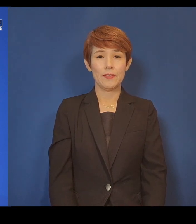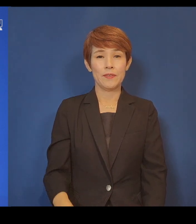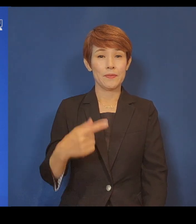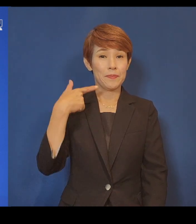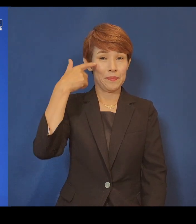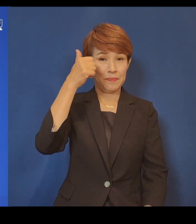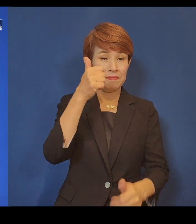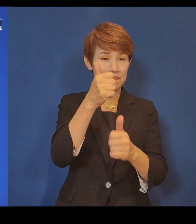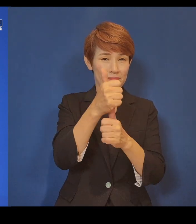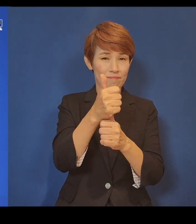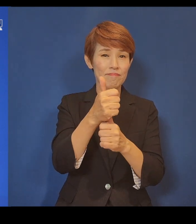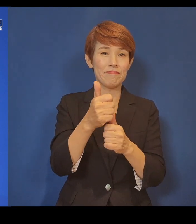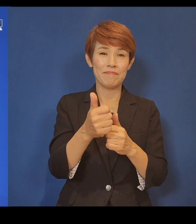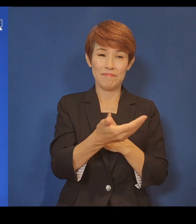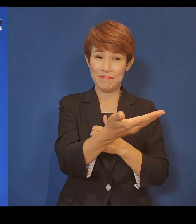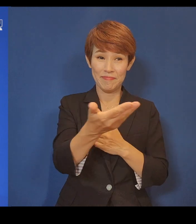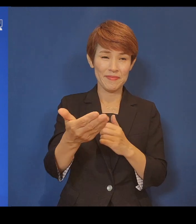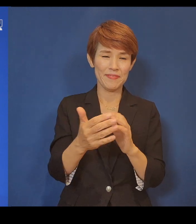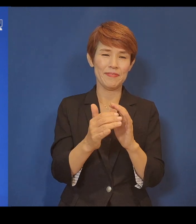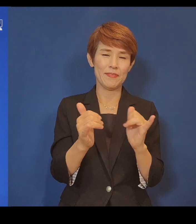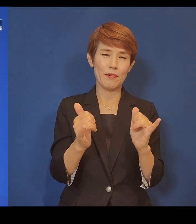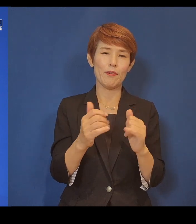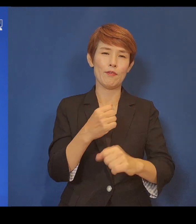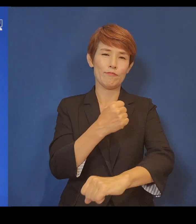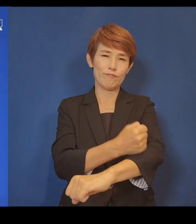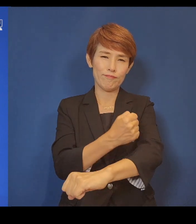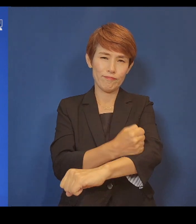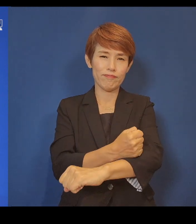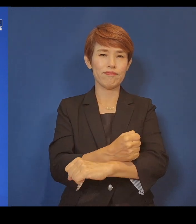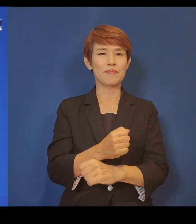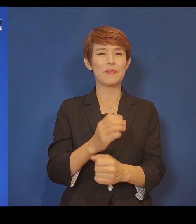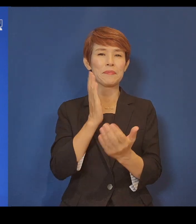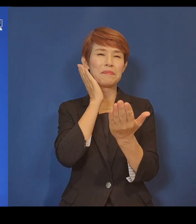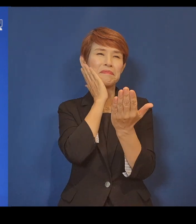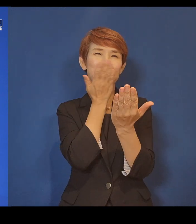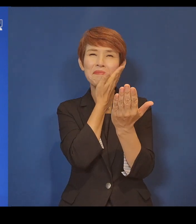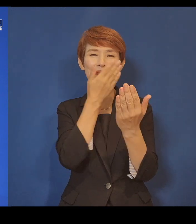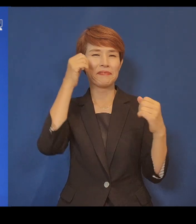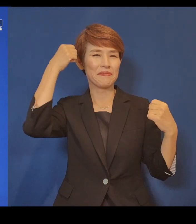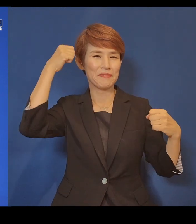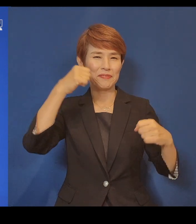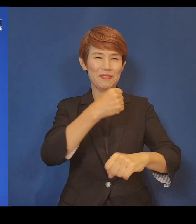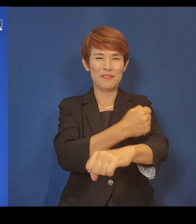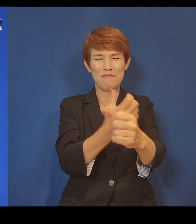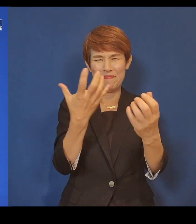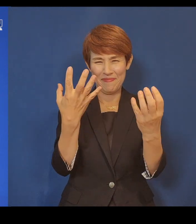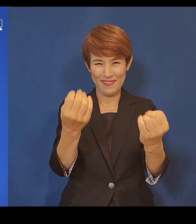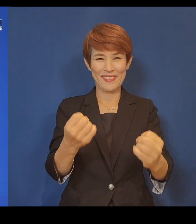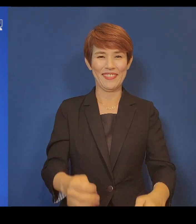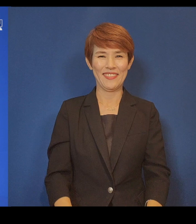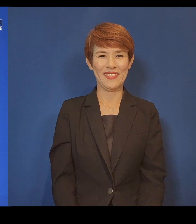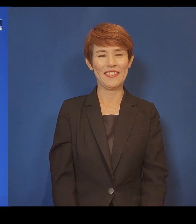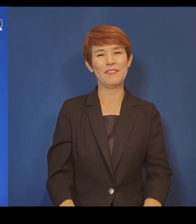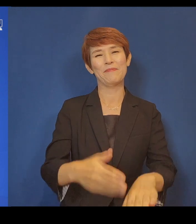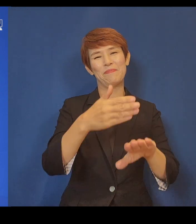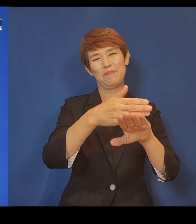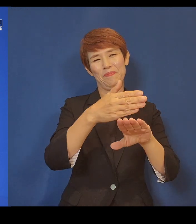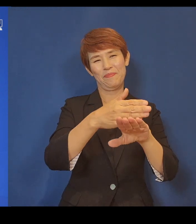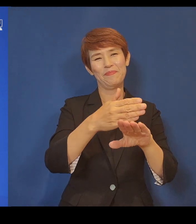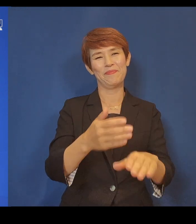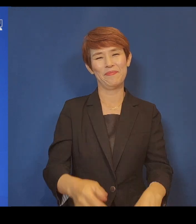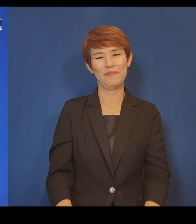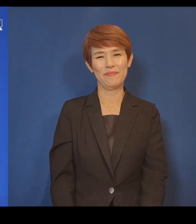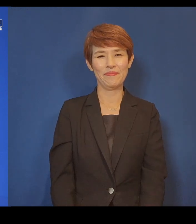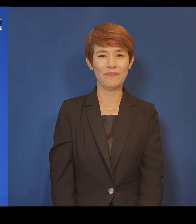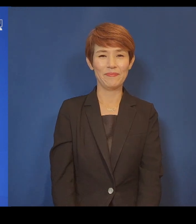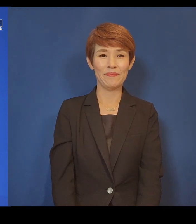한 주간 설교하느라고 너무너무 분장하고 연기하느라고 얼마나 애썼는데 깊이 고마움을